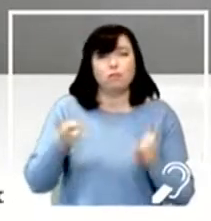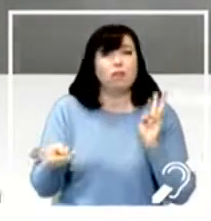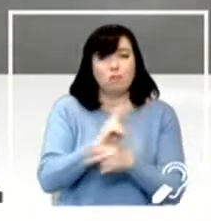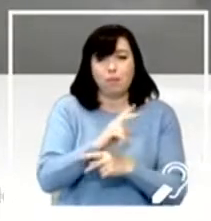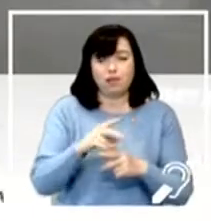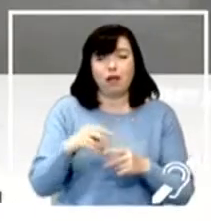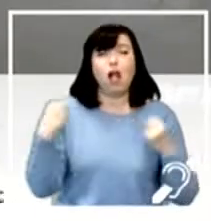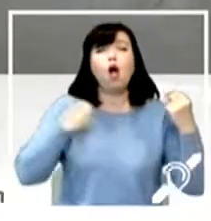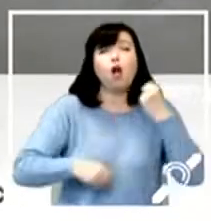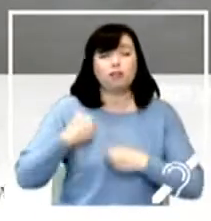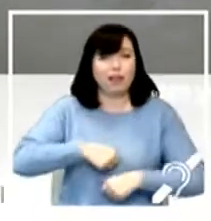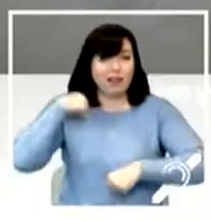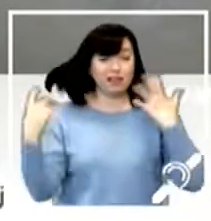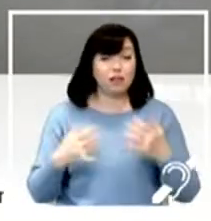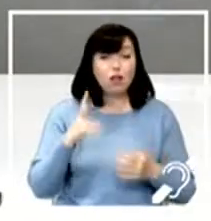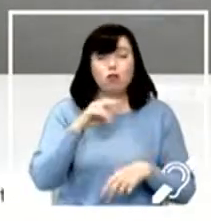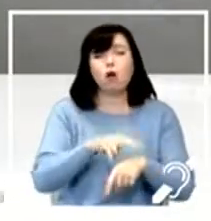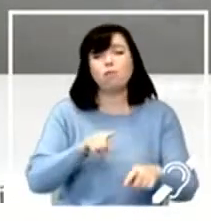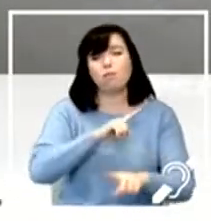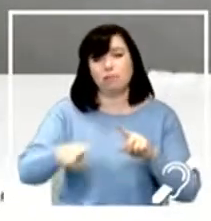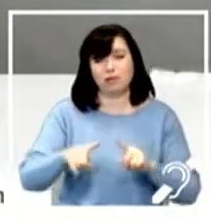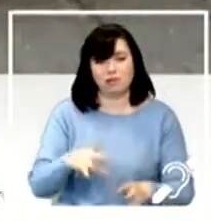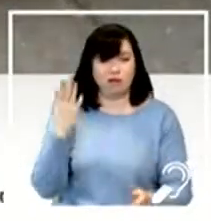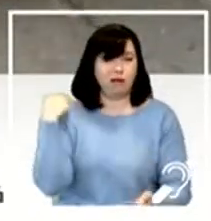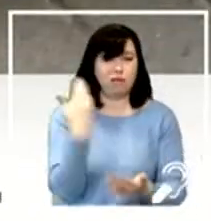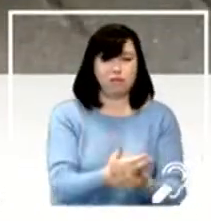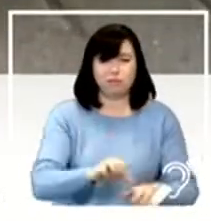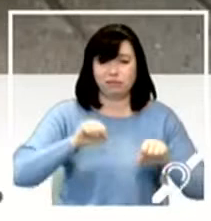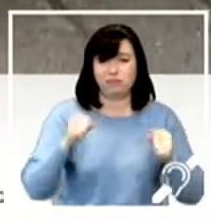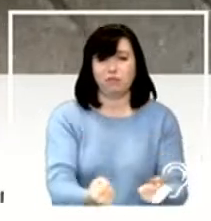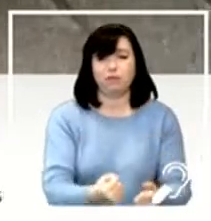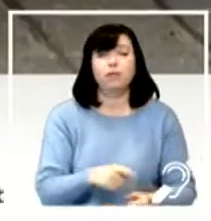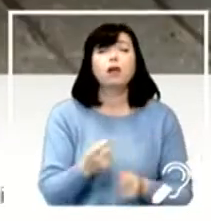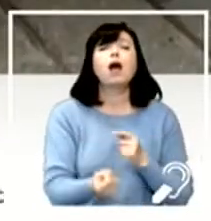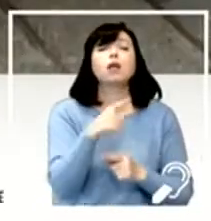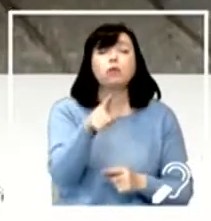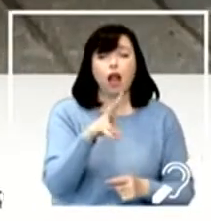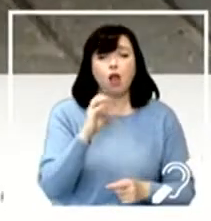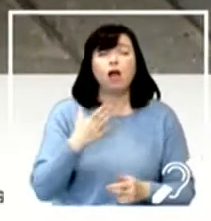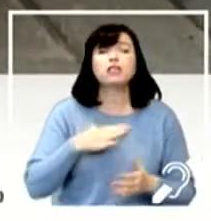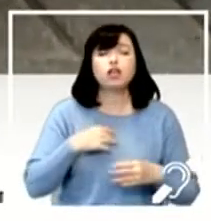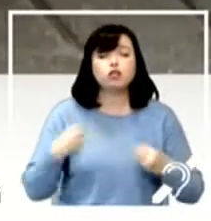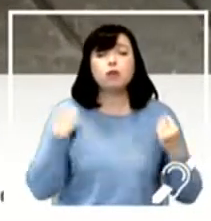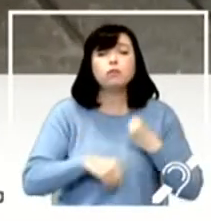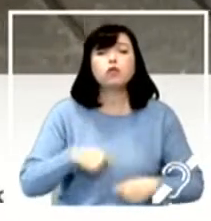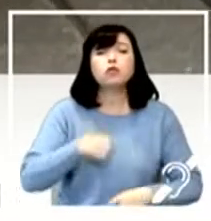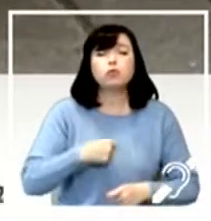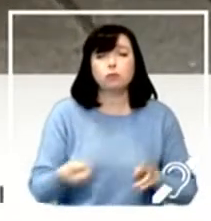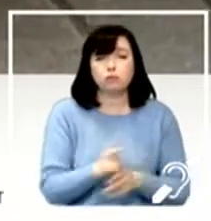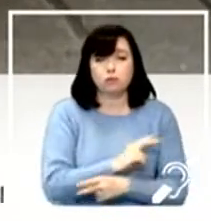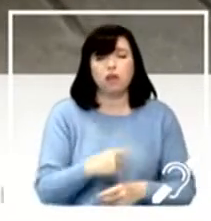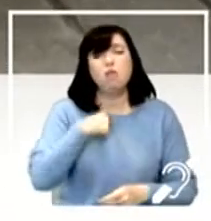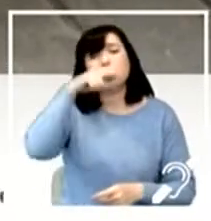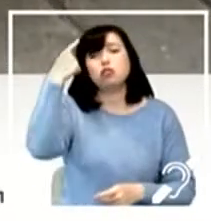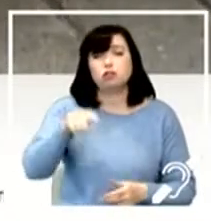drum haina, însă oamenii legii l-au pus imediat la pământ. Unde ești? De la Leova. De ce ai schimbat scurta? O să mă zbracă, mă